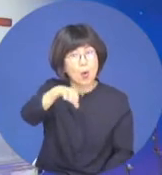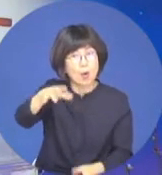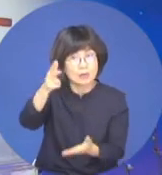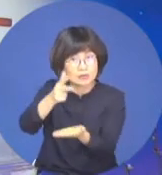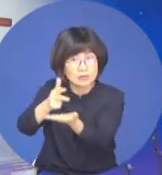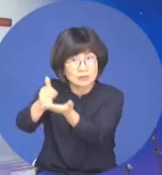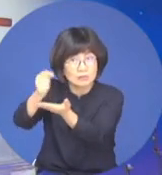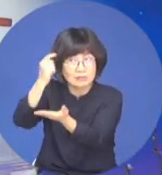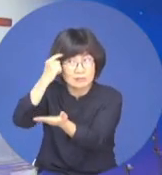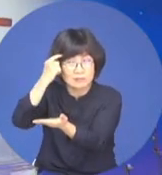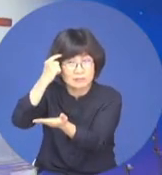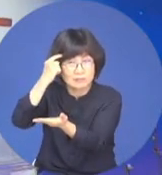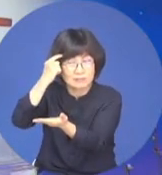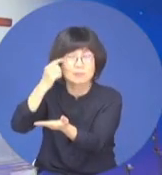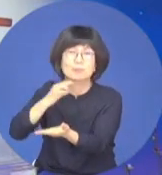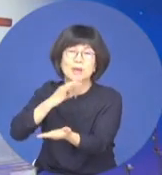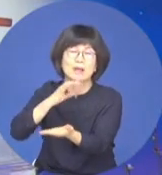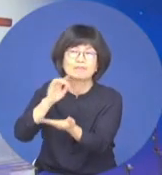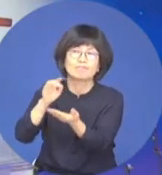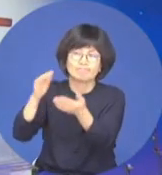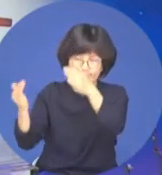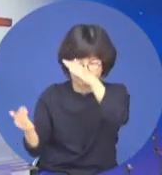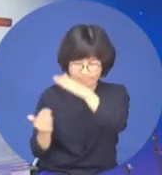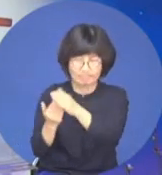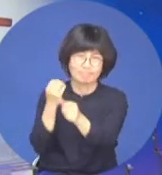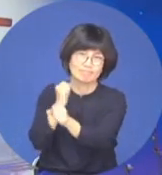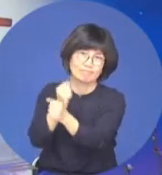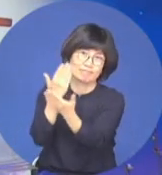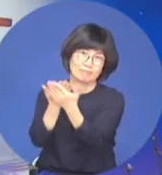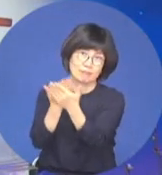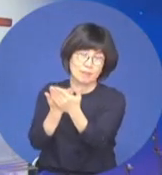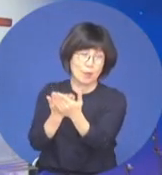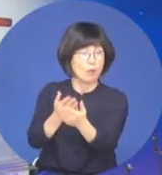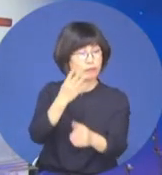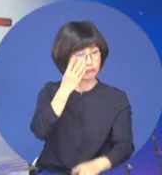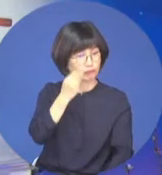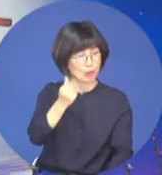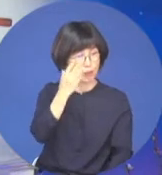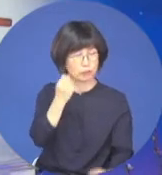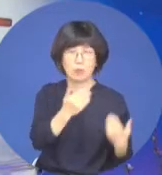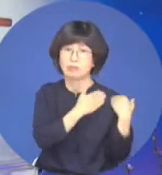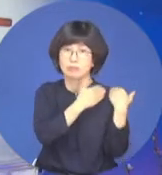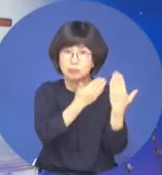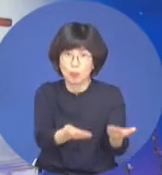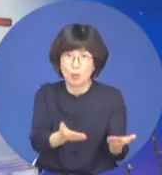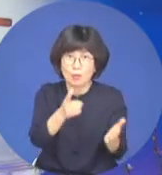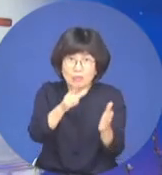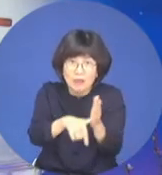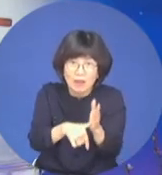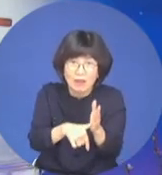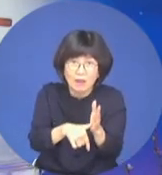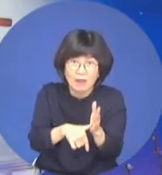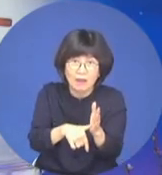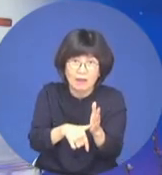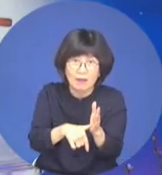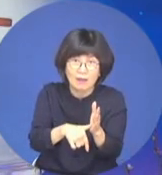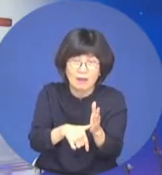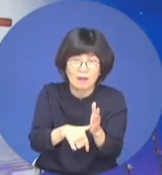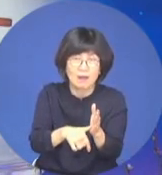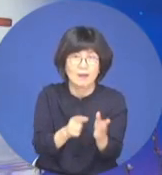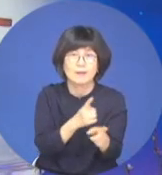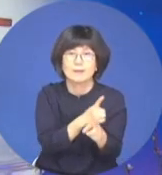뜻만 이루어지게 하옵소서. 여러분, 잘 될 때 그냥 두잖아요. 거기에 또다시 사단이